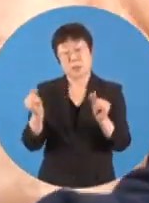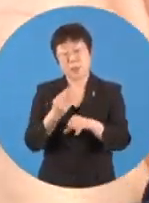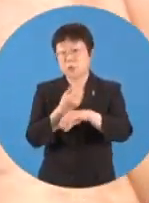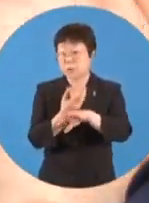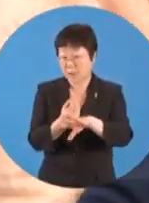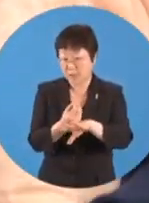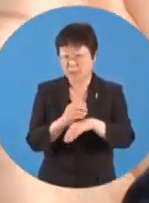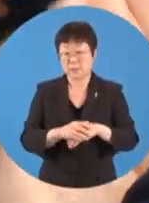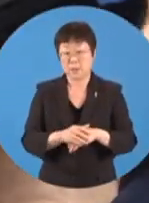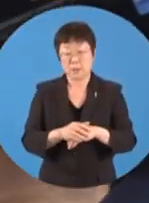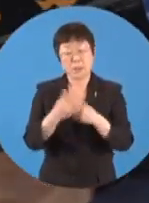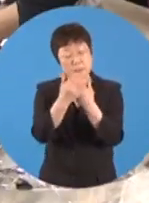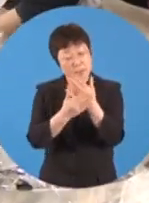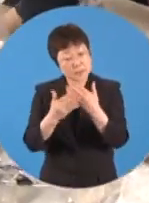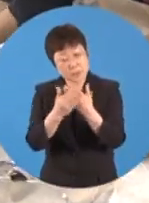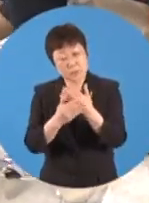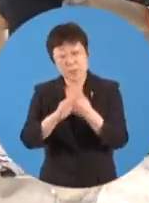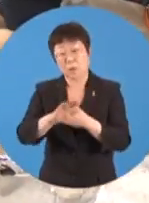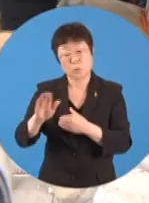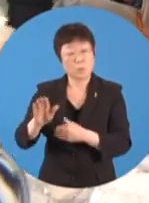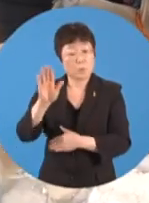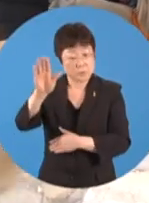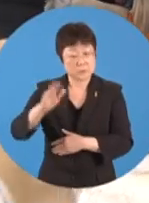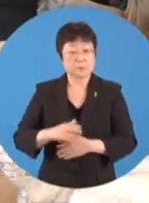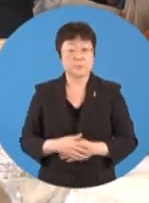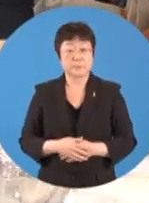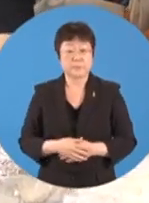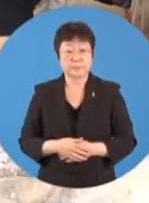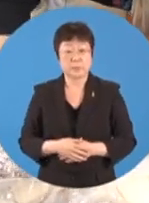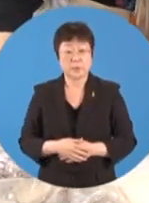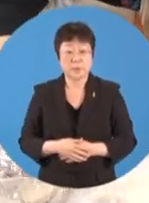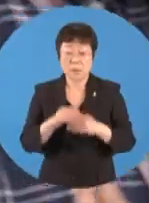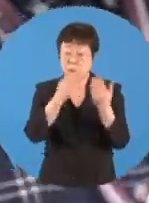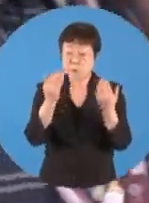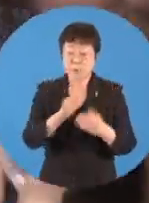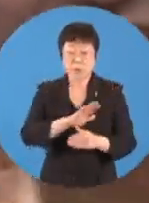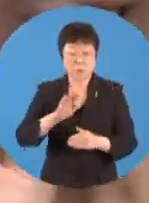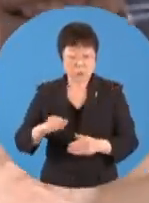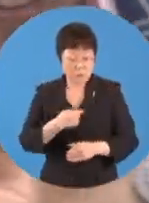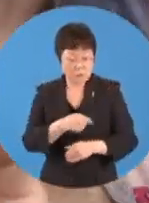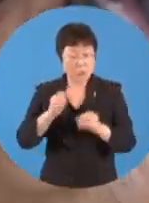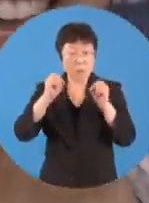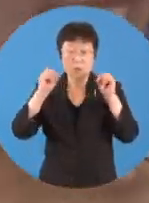かけがえのない大切な存在です。すべての子どもが